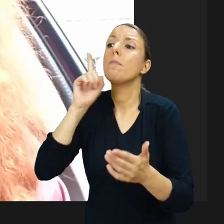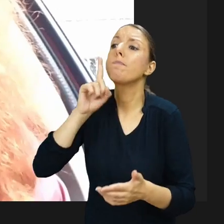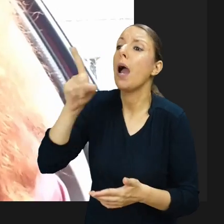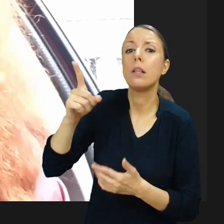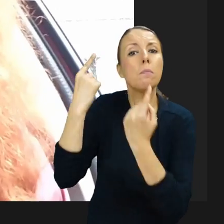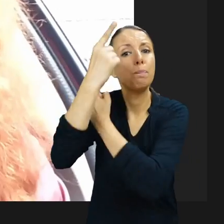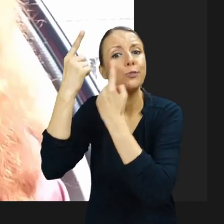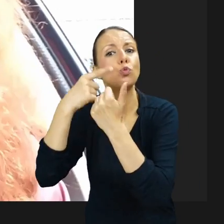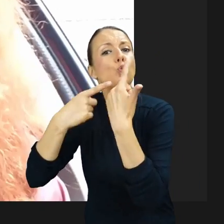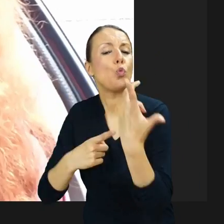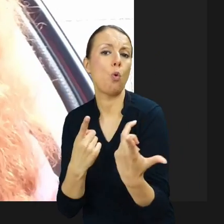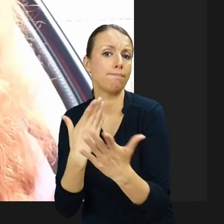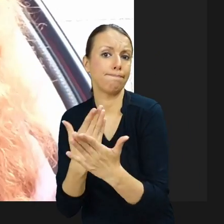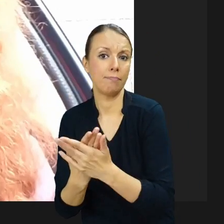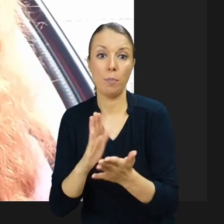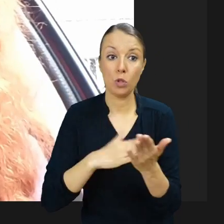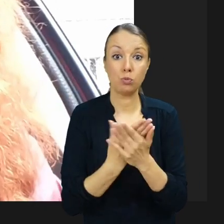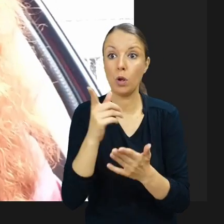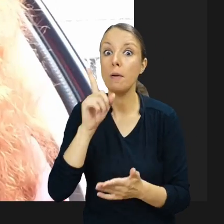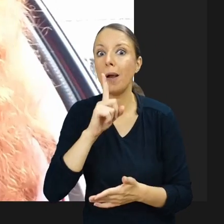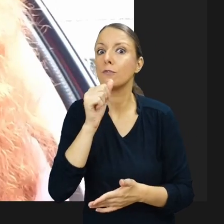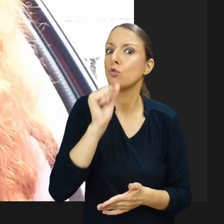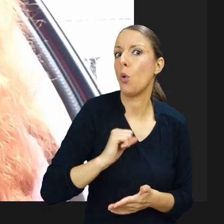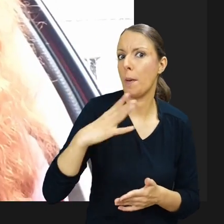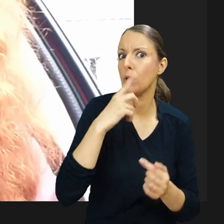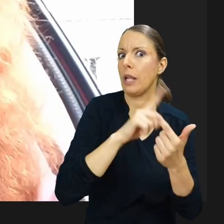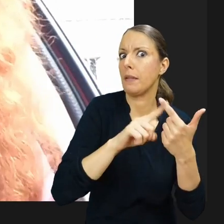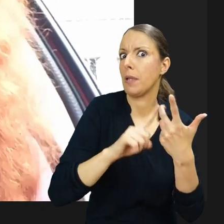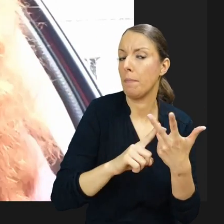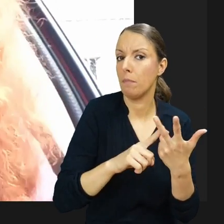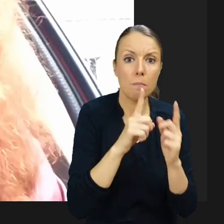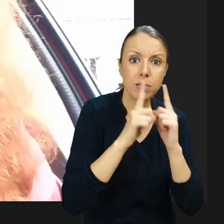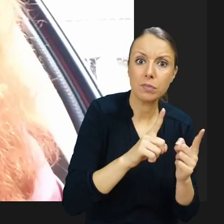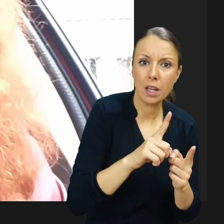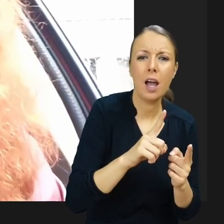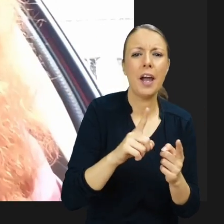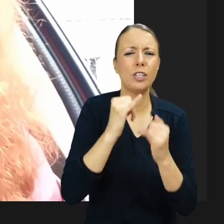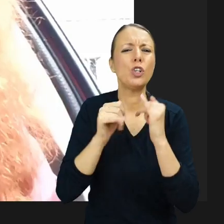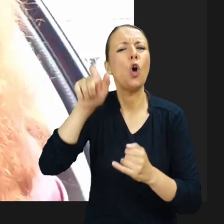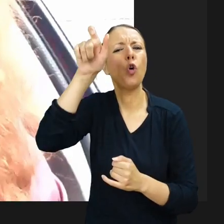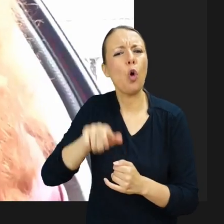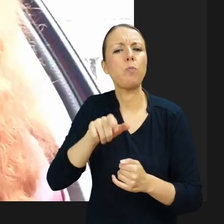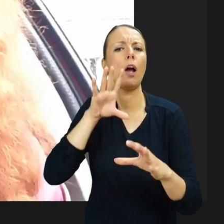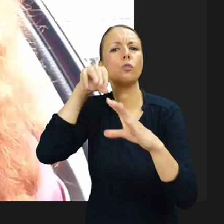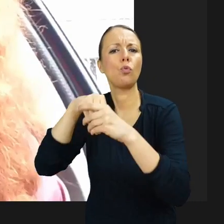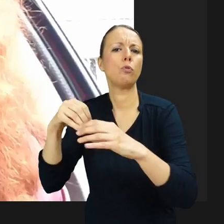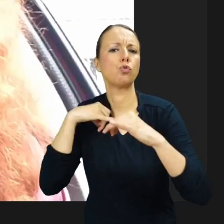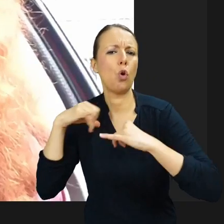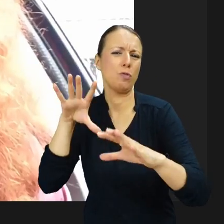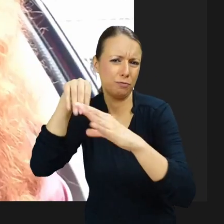jest, że pan wczoraj był tam lub tam, jeżeli oczywiście mówimy o osobie publicznej, która tam akurat nie powinna była być wtedy i tak dalej.